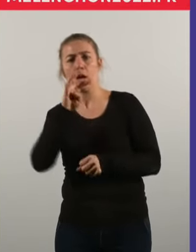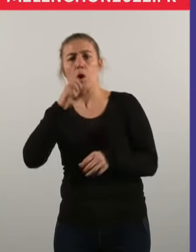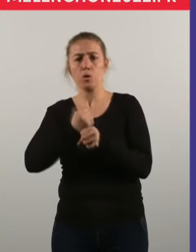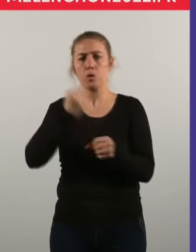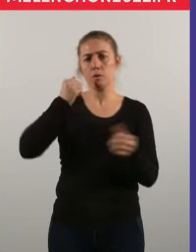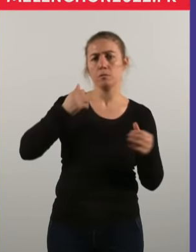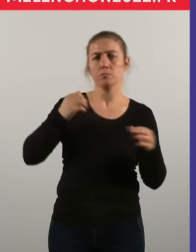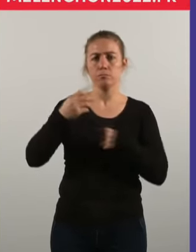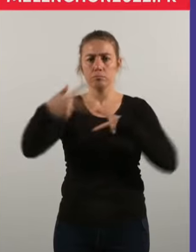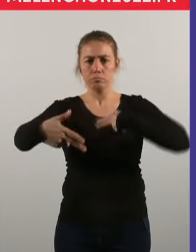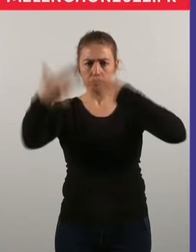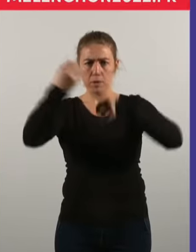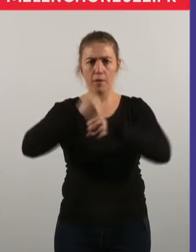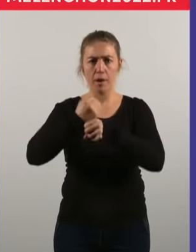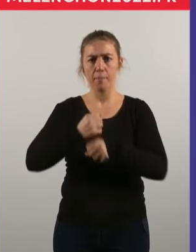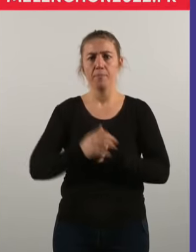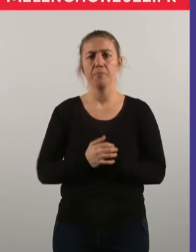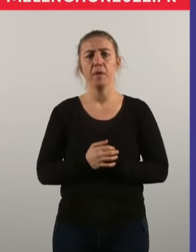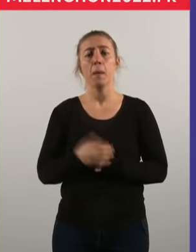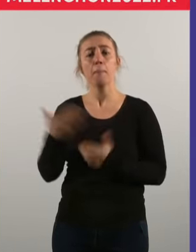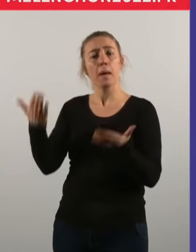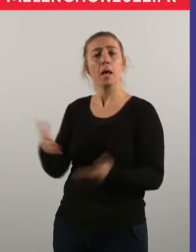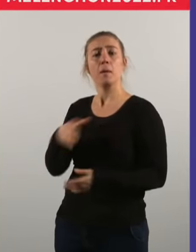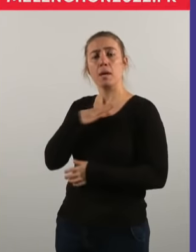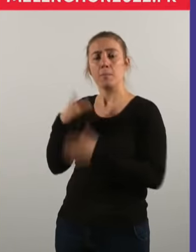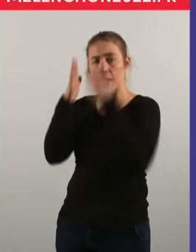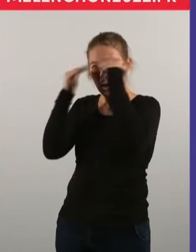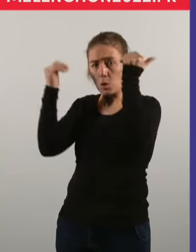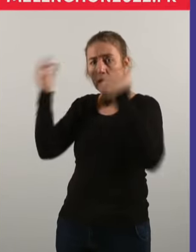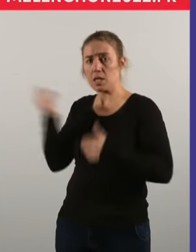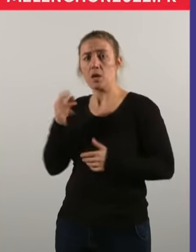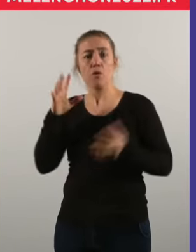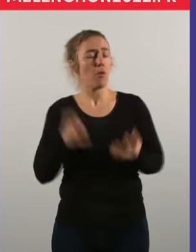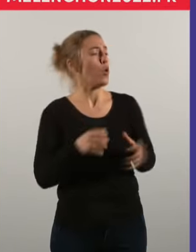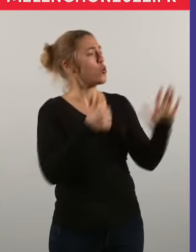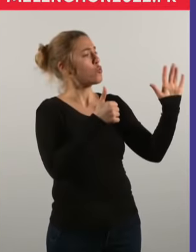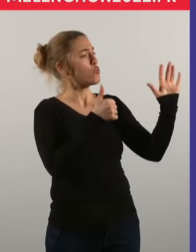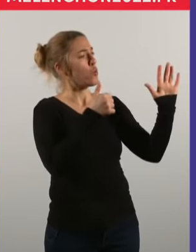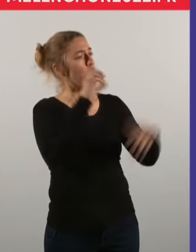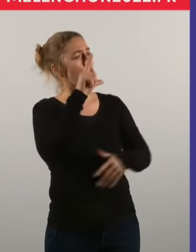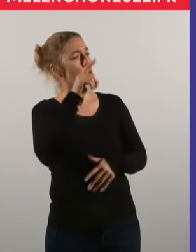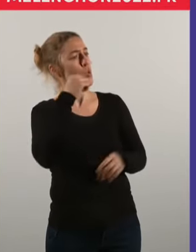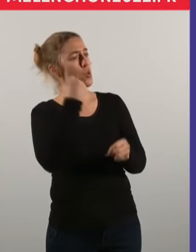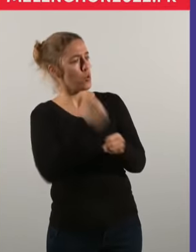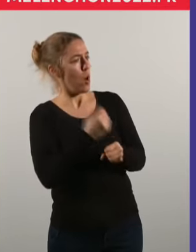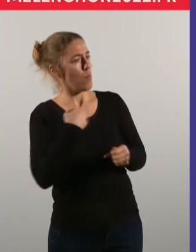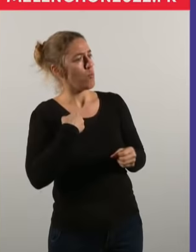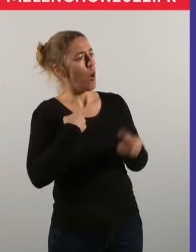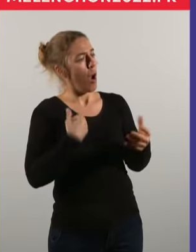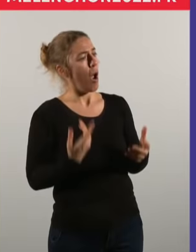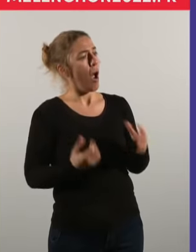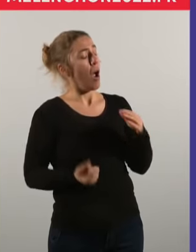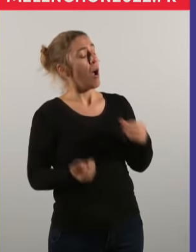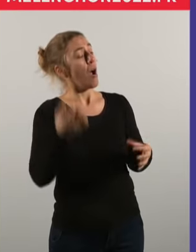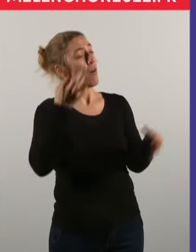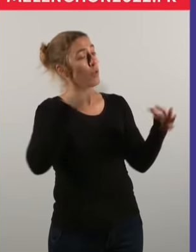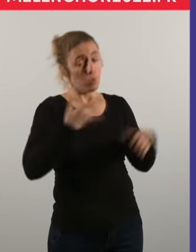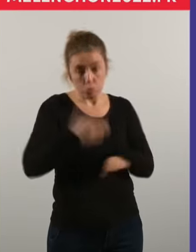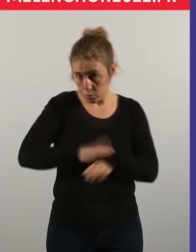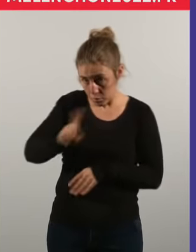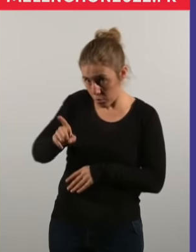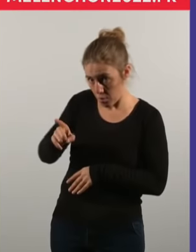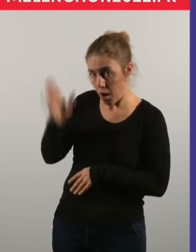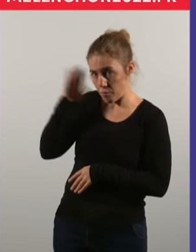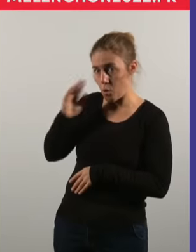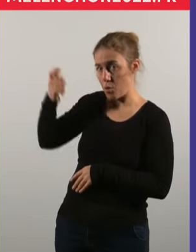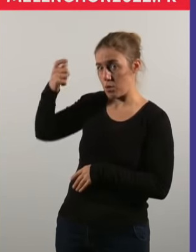Hidalgo, elle a dit qu'elle veut sanctuariser la retraite à 62 ans, que c'est même pas elle qui l'a inventée, c'est Sarkozy. Les 43 annuités,